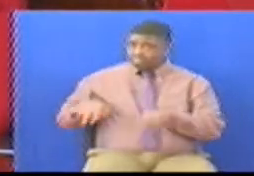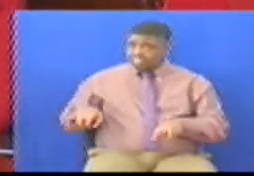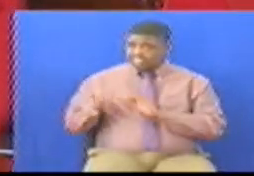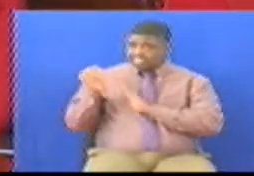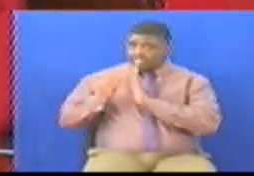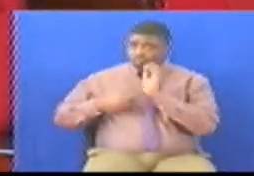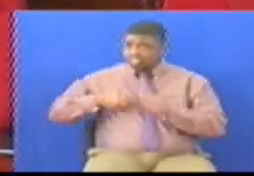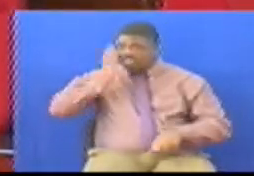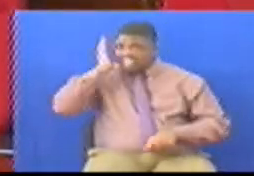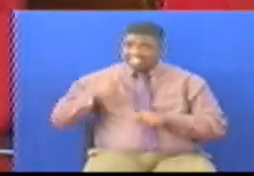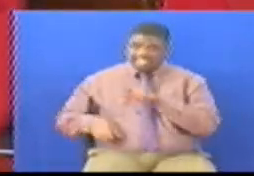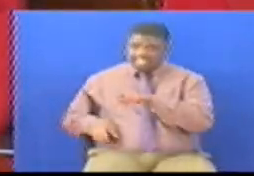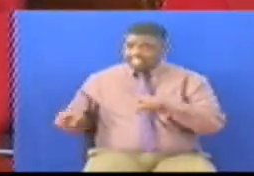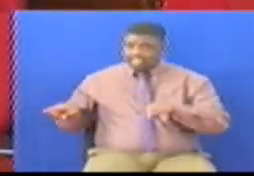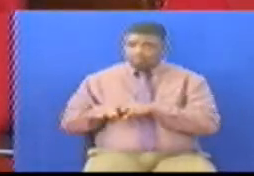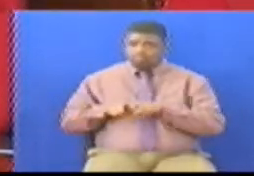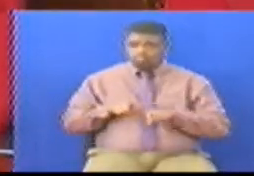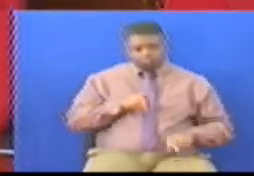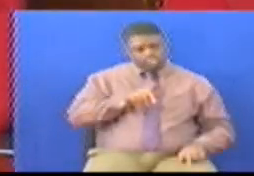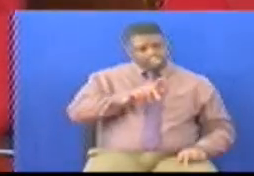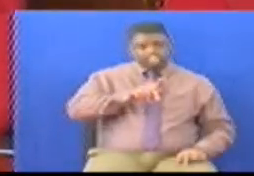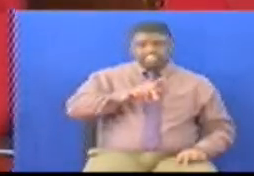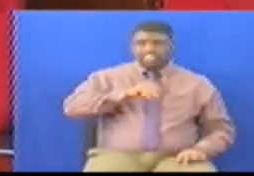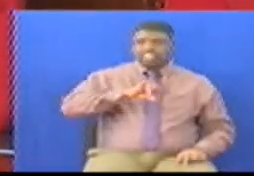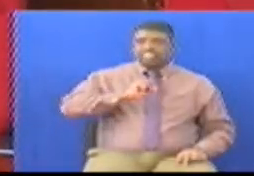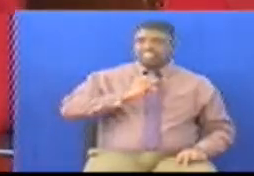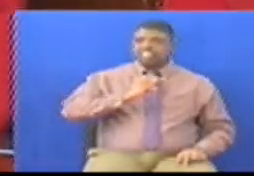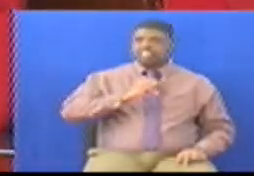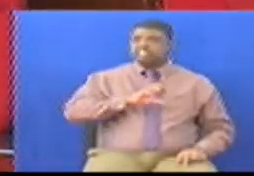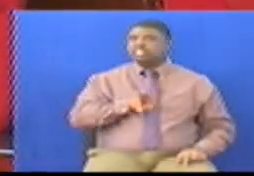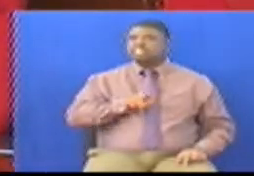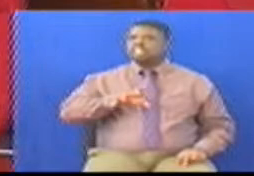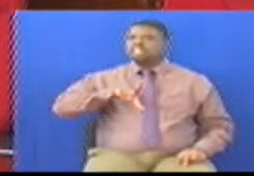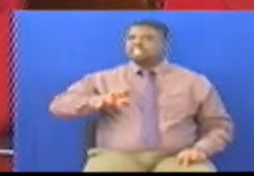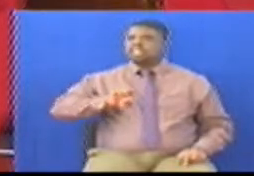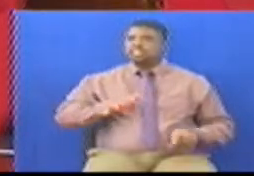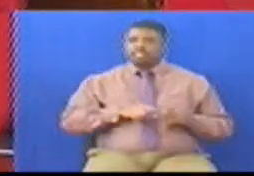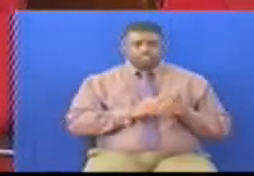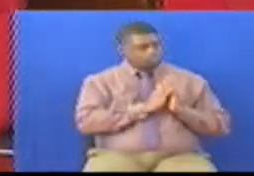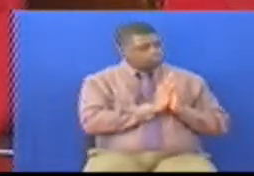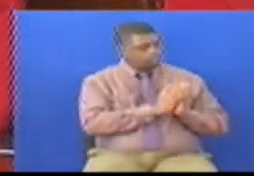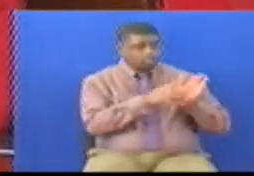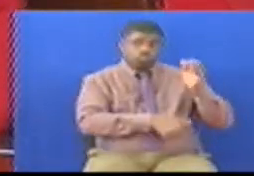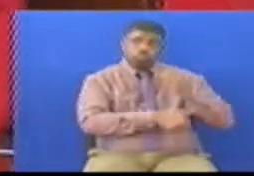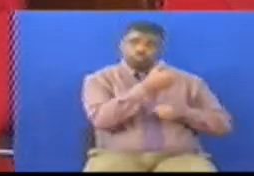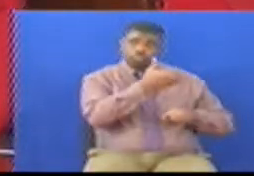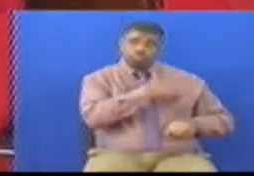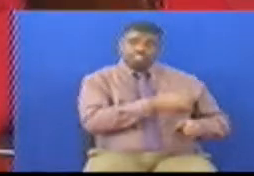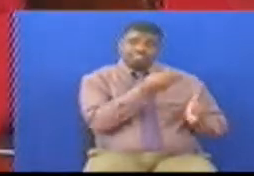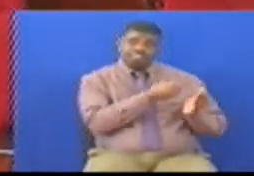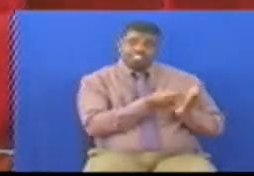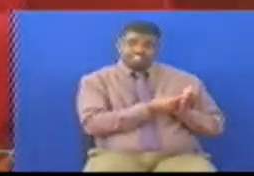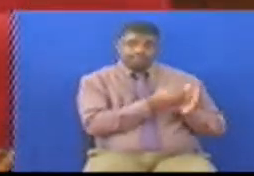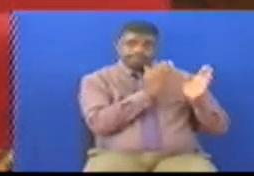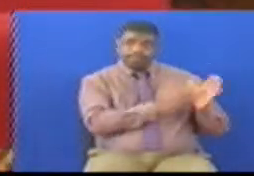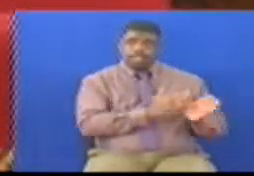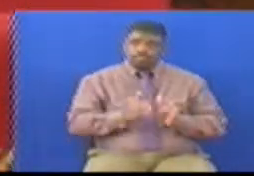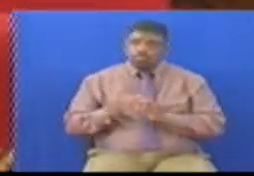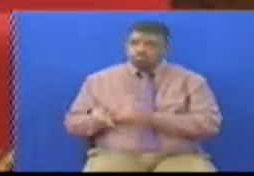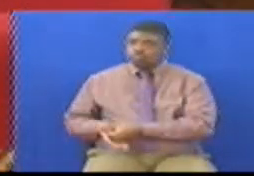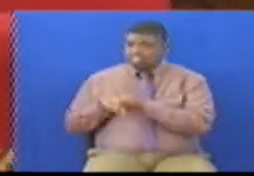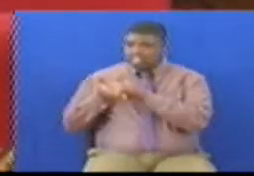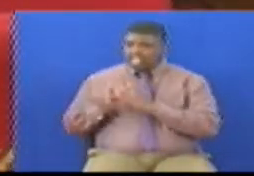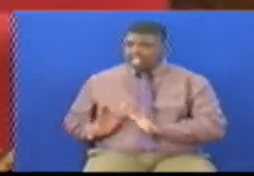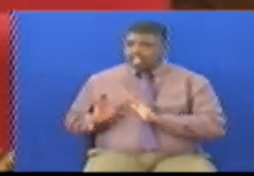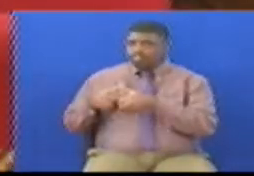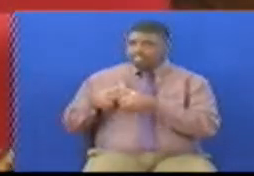za serikali ndugu Charles Kichere, na shukrani kwa uongozi wa wizara ya fedha na mipango kwa kuendelea kuisaidia kamati katika